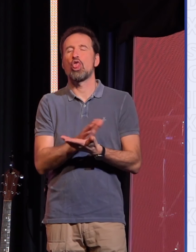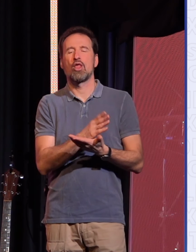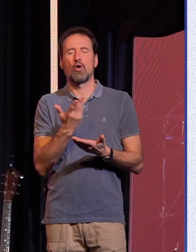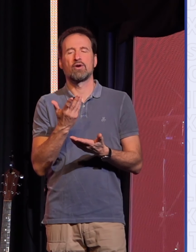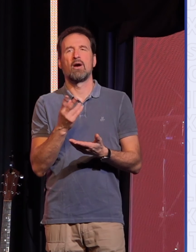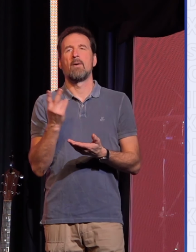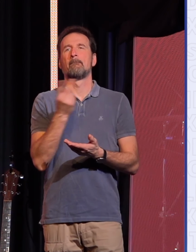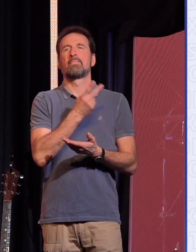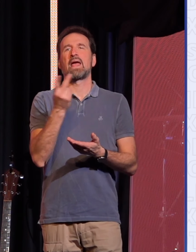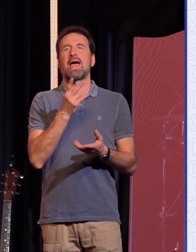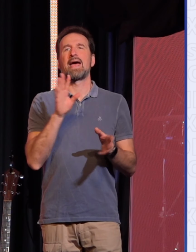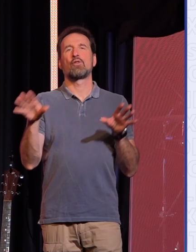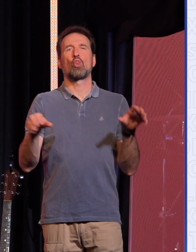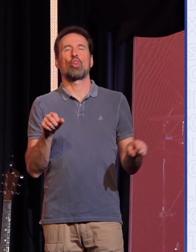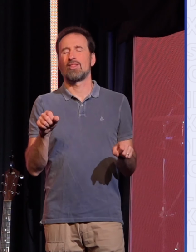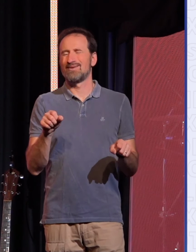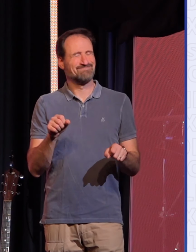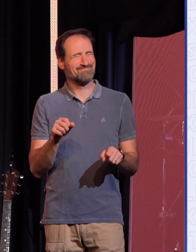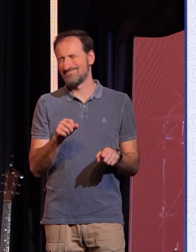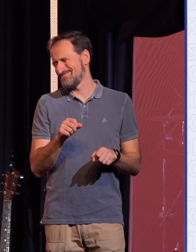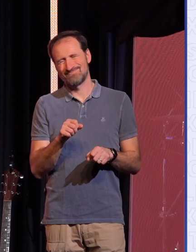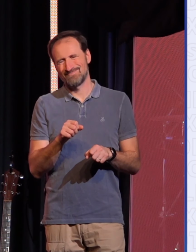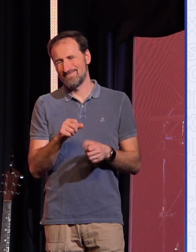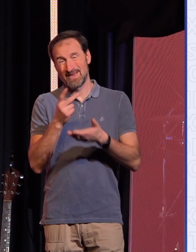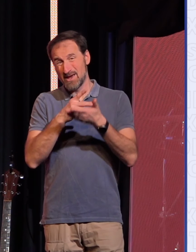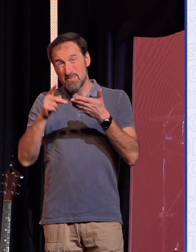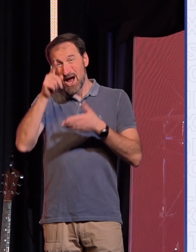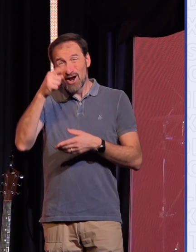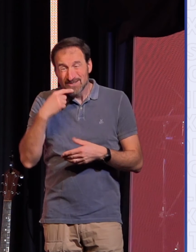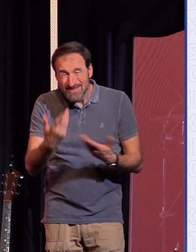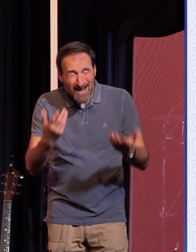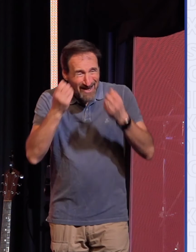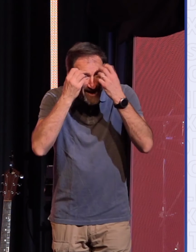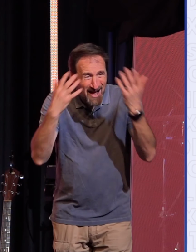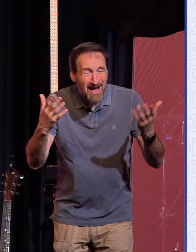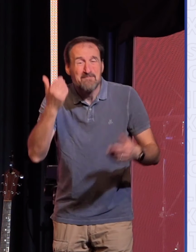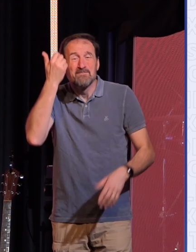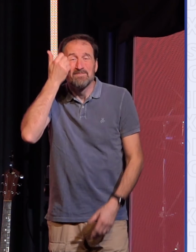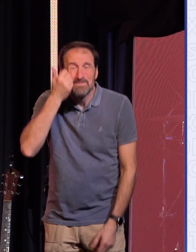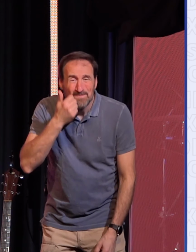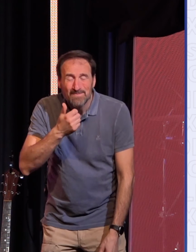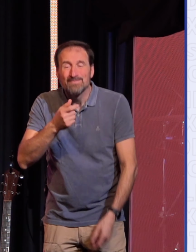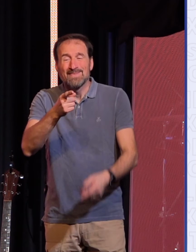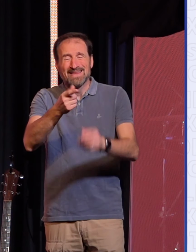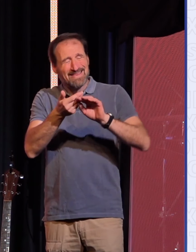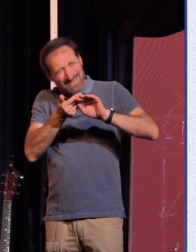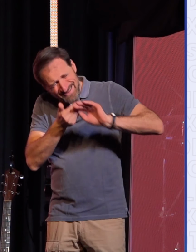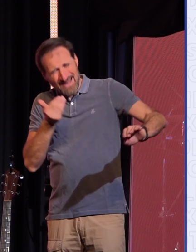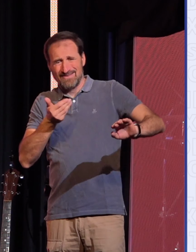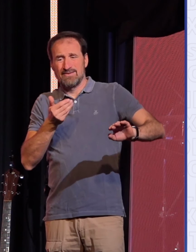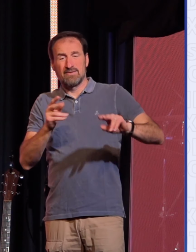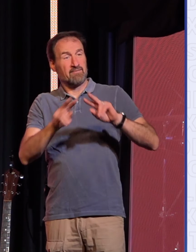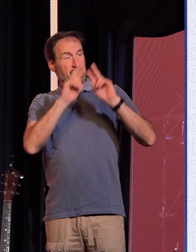trennt euch ganz entschieden von einem Lebensstil, wie er für diese Welt kennzeichnend ist.